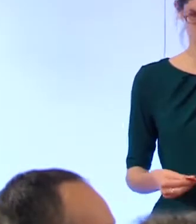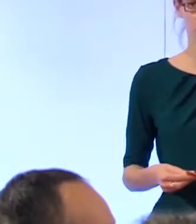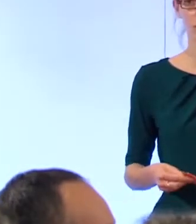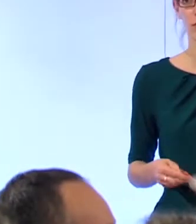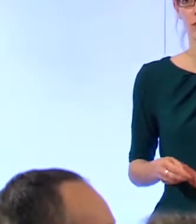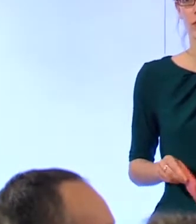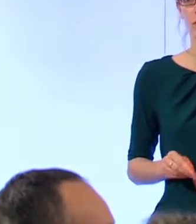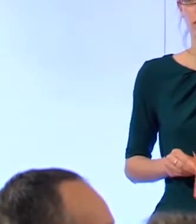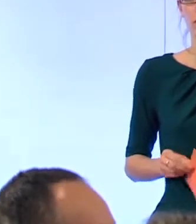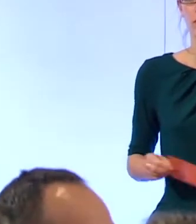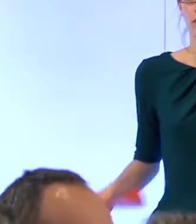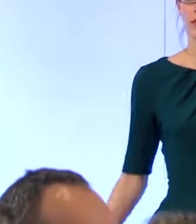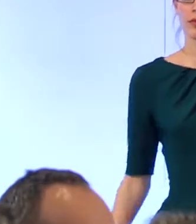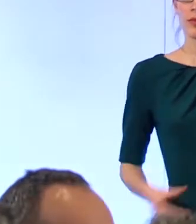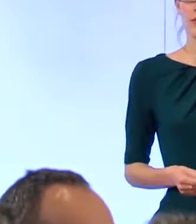Éric Piolle.